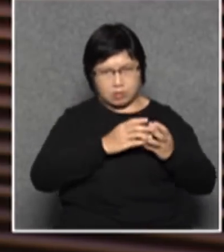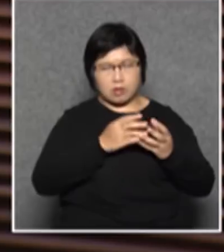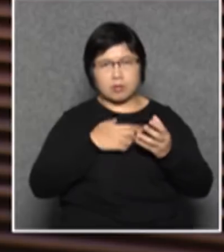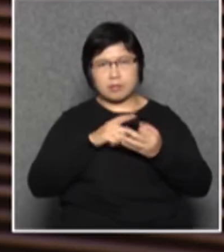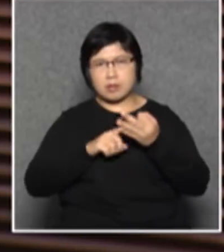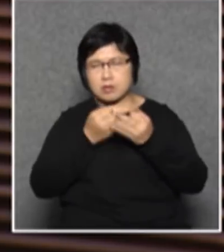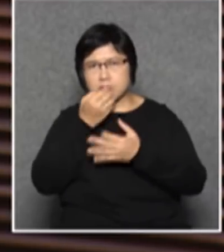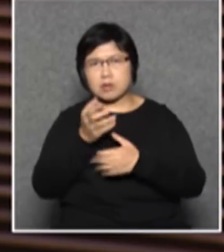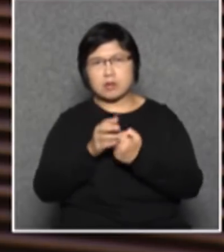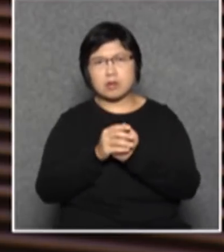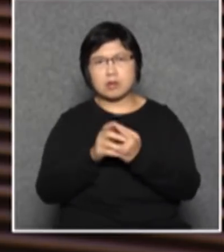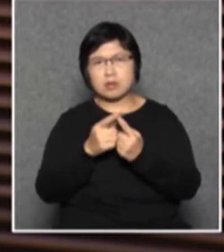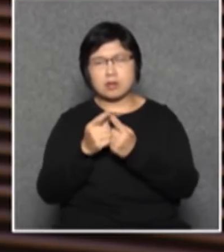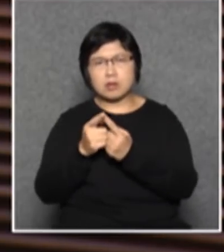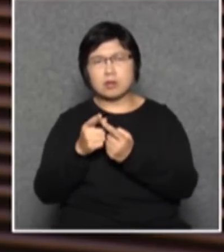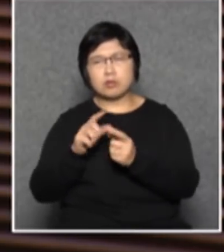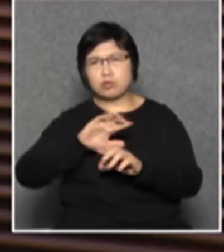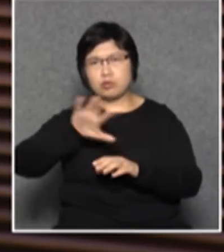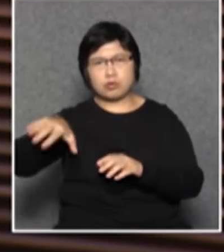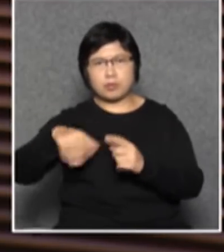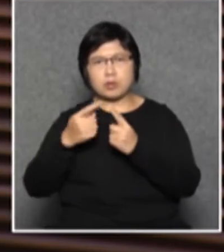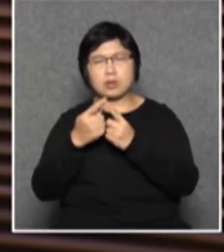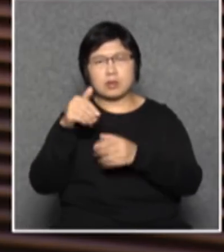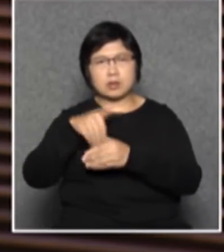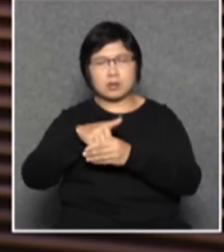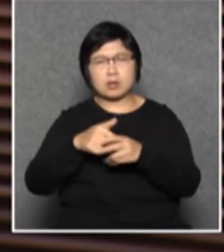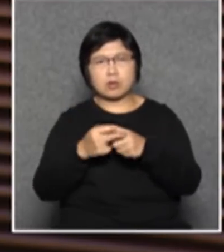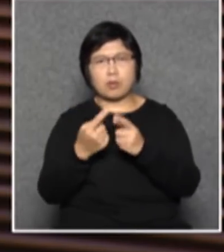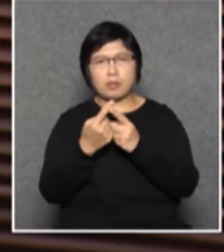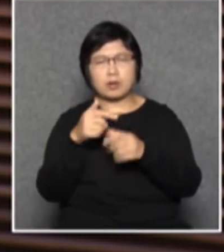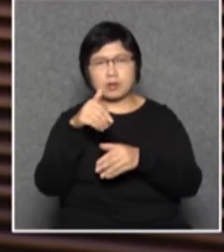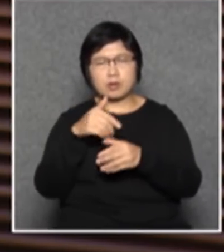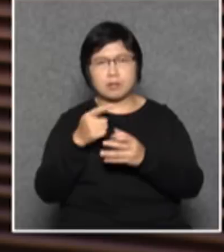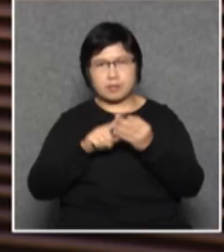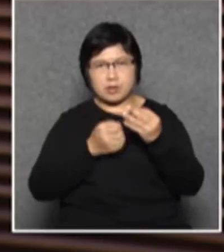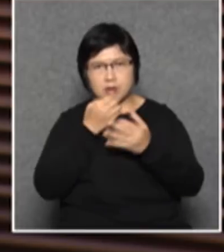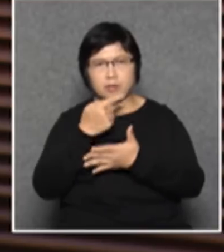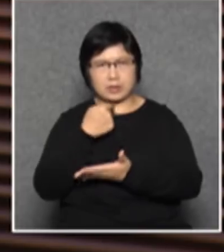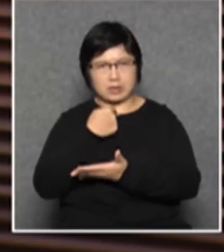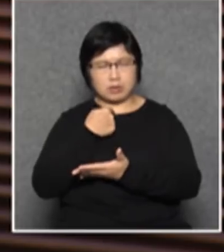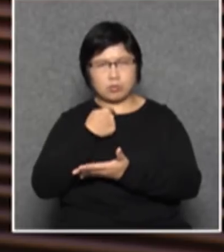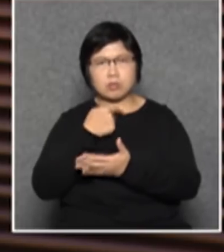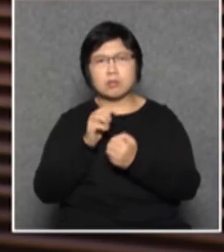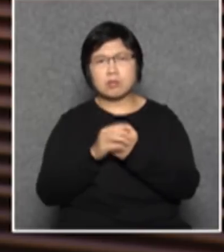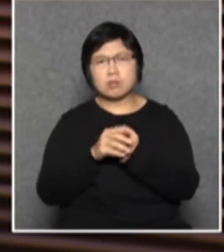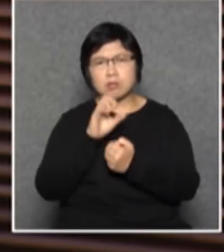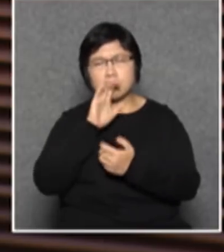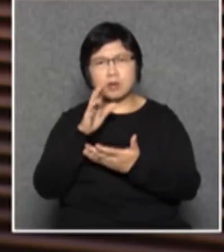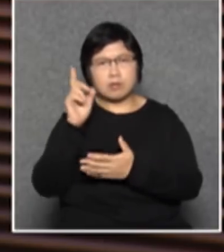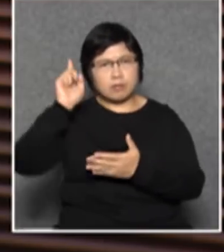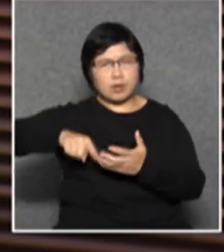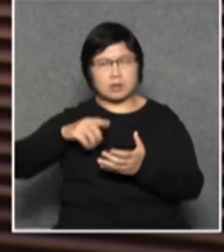所謂民間全民投票，將公民提名變成必不可少，提出發動佔